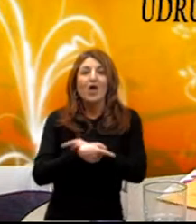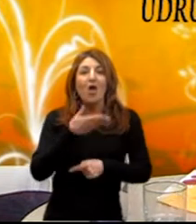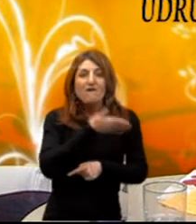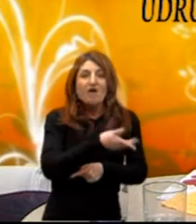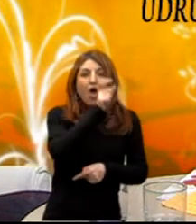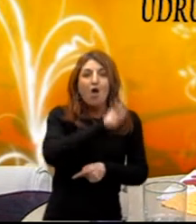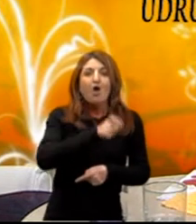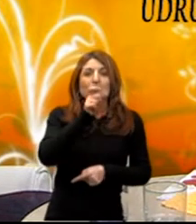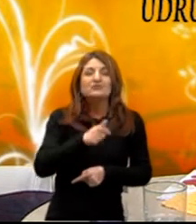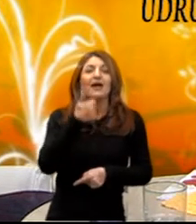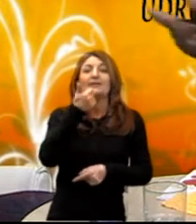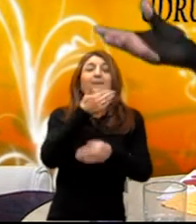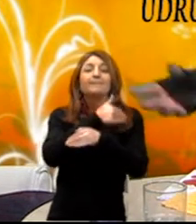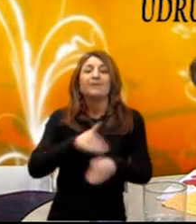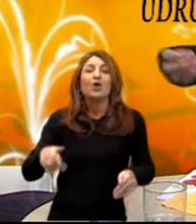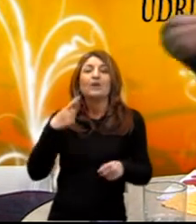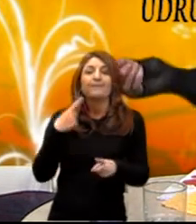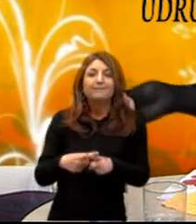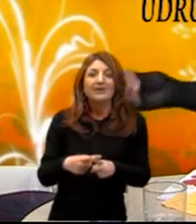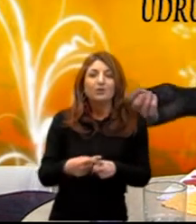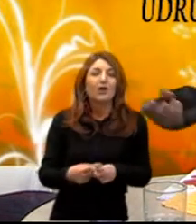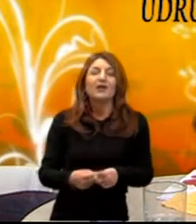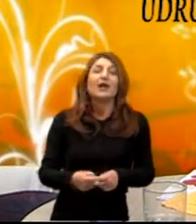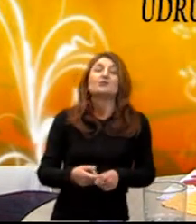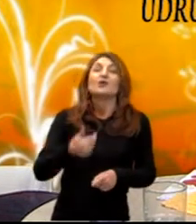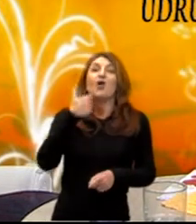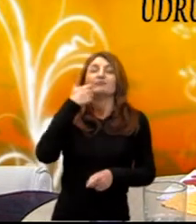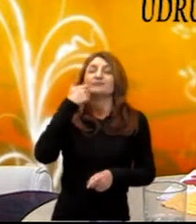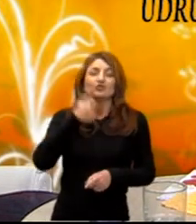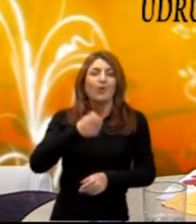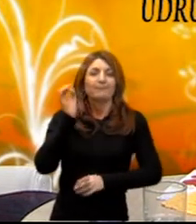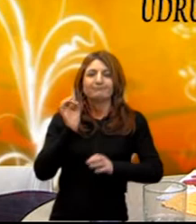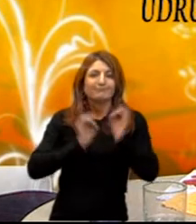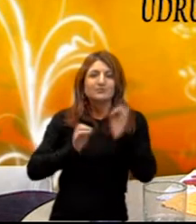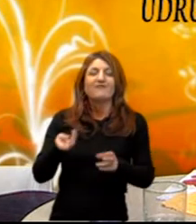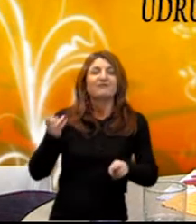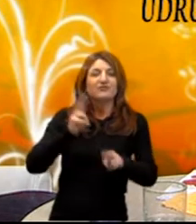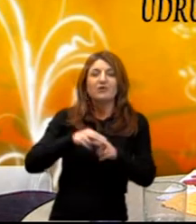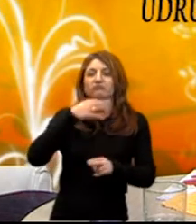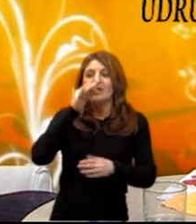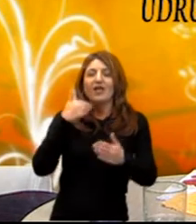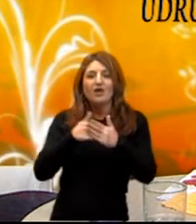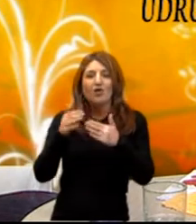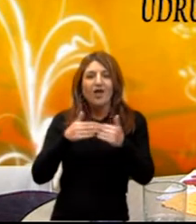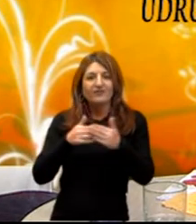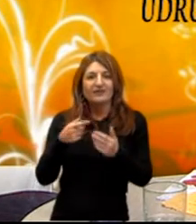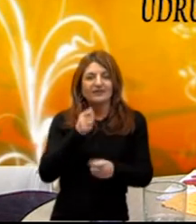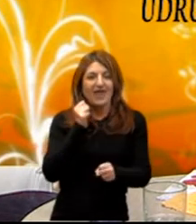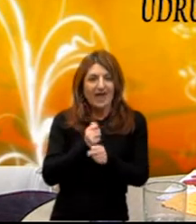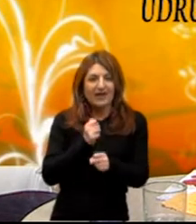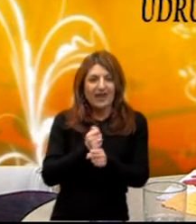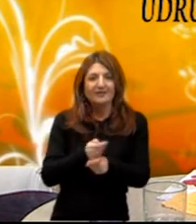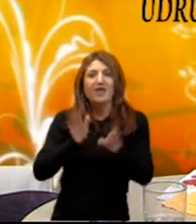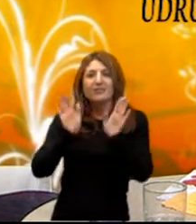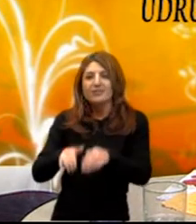su milijun puta, to se ne kaže, nego samo 100%, kvalitetnije u obavljanju te svoje